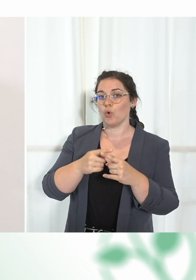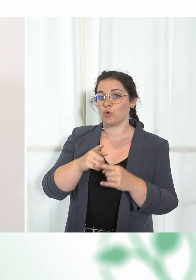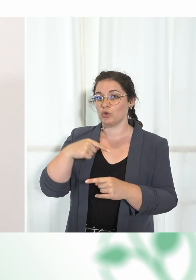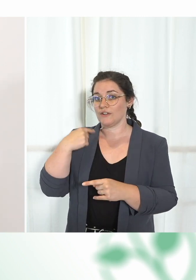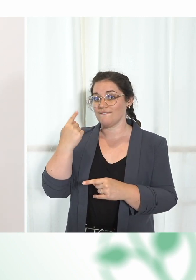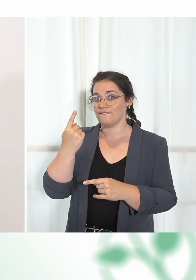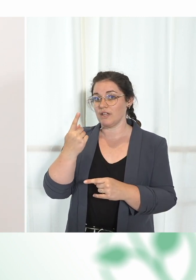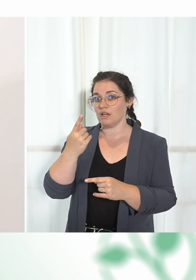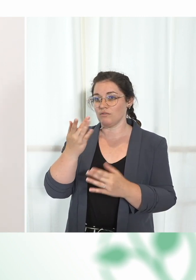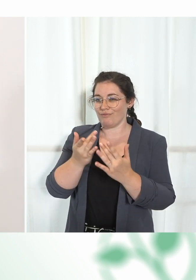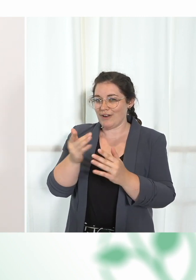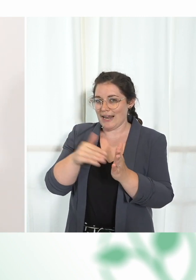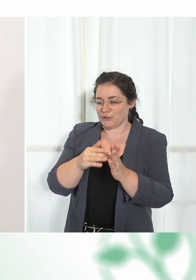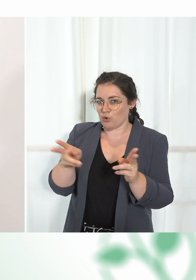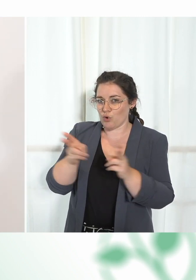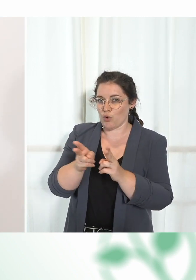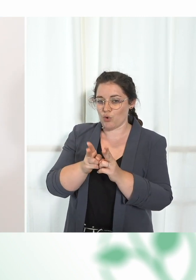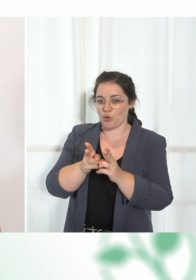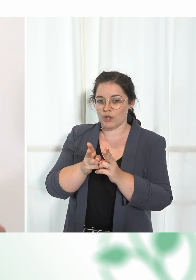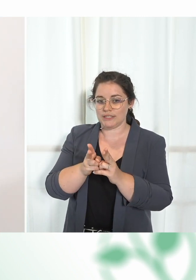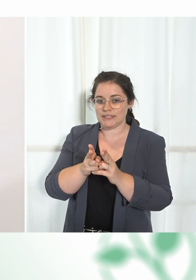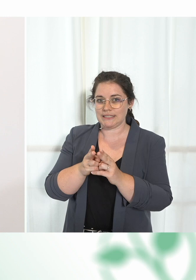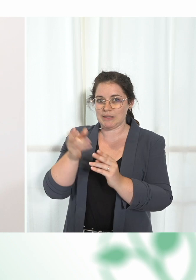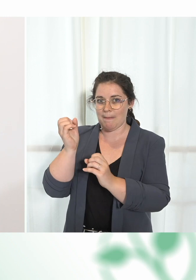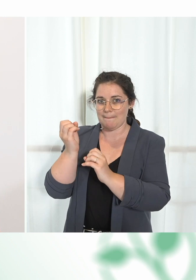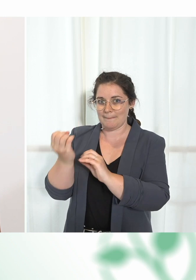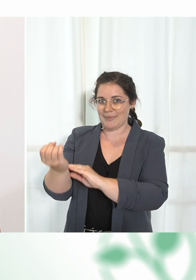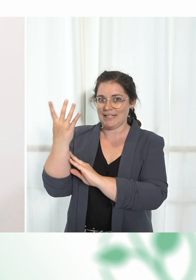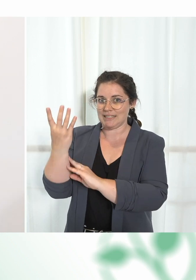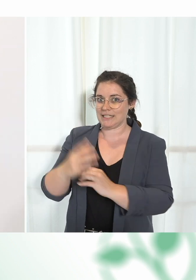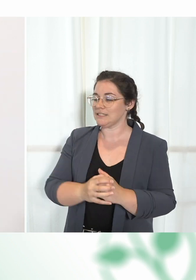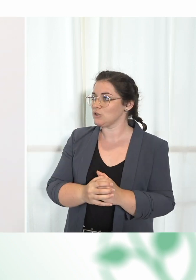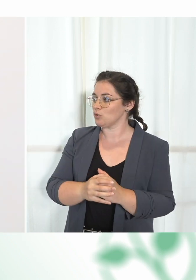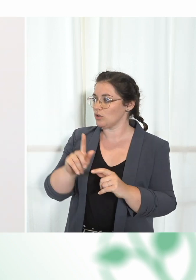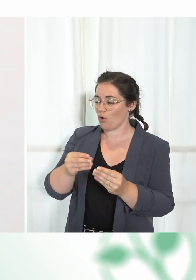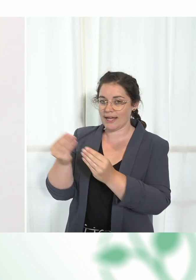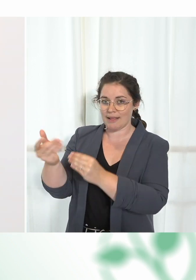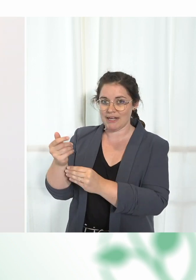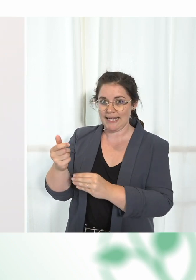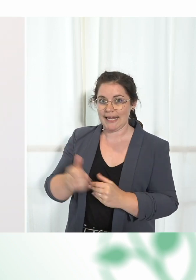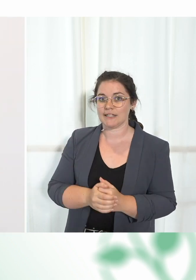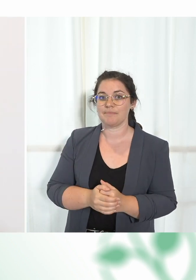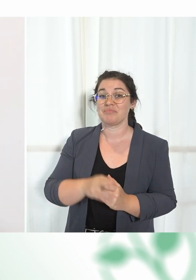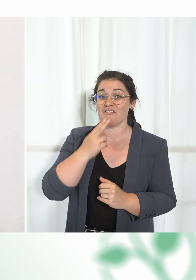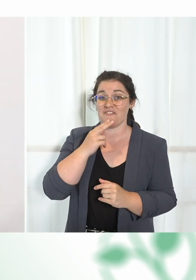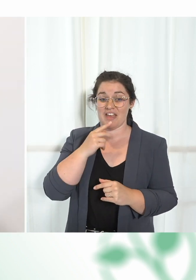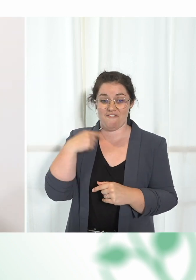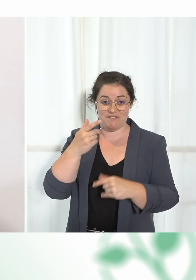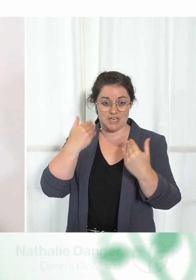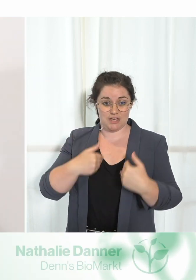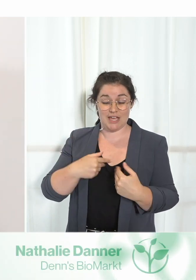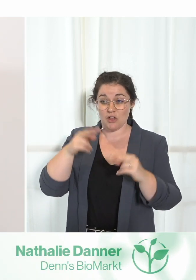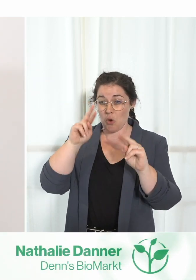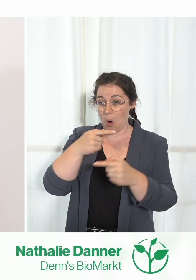haben, also vielleicht noch ganz kurz die... Eine Präsentation von Ihnen auch noch, und den Klicker gebe ich Ihnen gerne auch in die Hand. Ja, genau. Wer sind wir überhaupt? Ich hoffe,